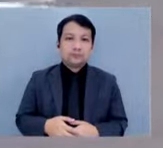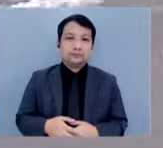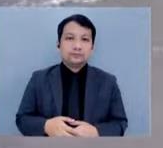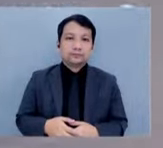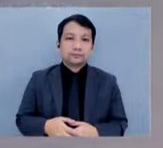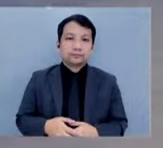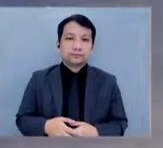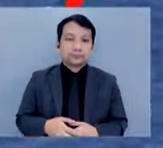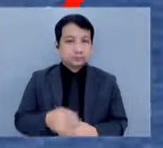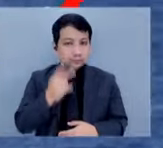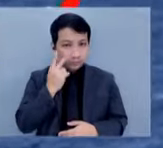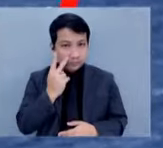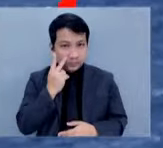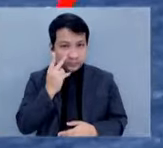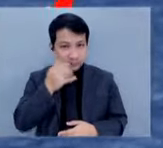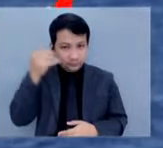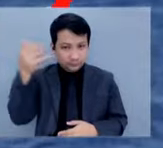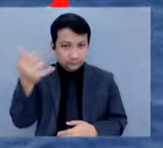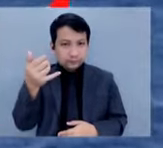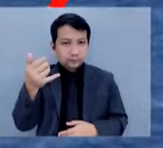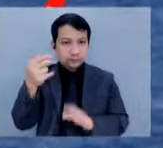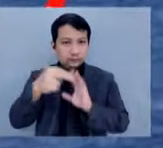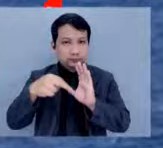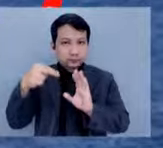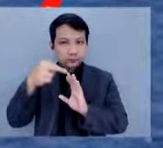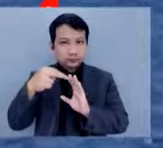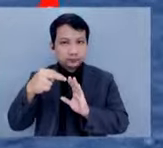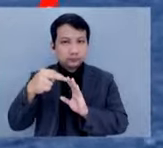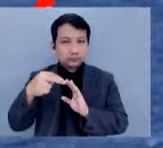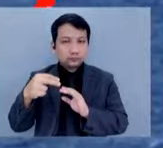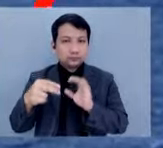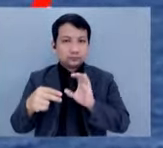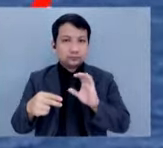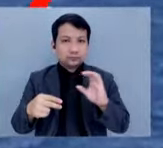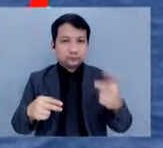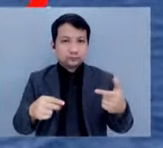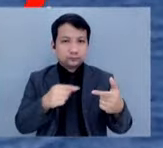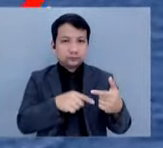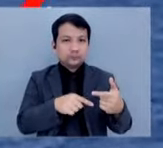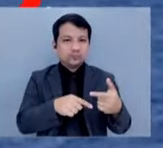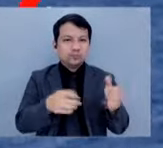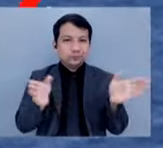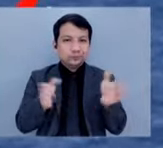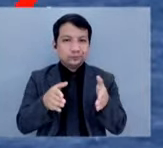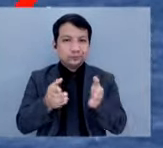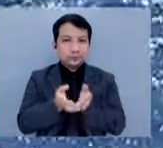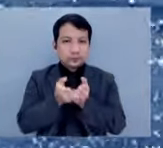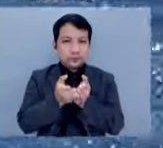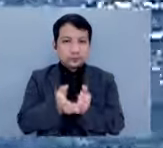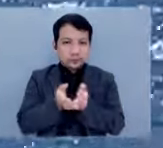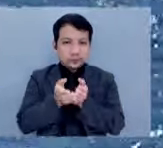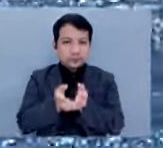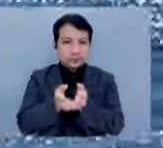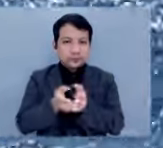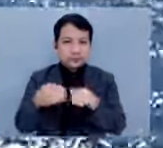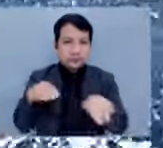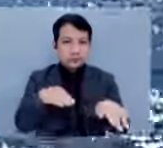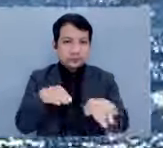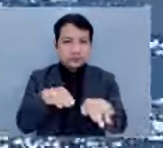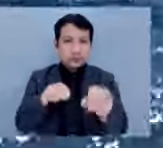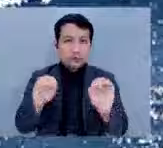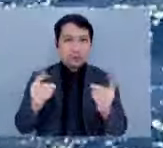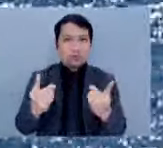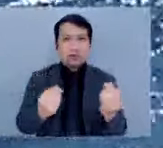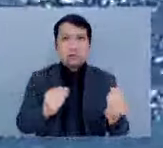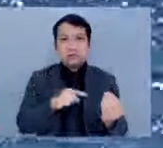Kita sa aerial video na ito kung paanong hinabol ng Chinese Coast Guard ang mas maliliit na bangka ng ating mga kababayan. Wala namang magawa ang